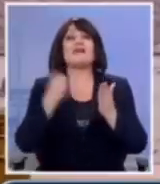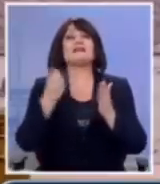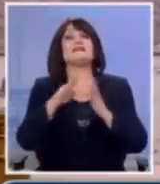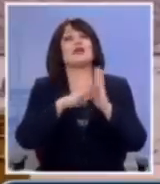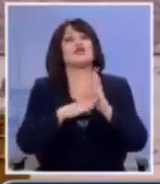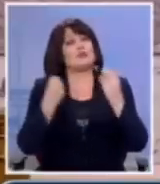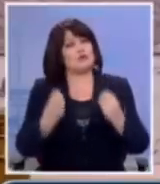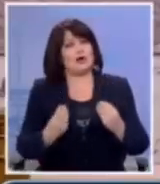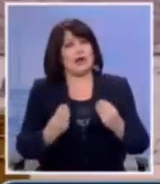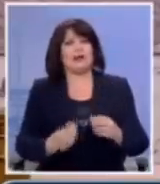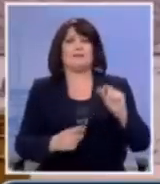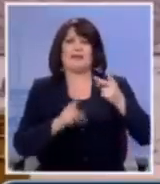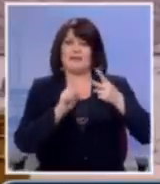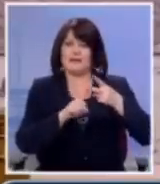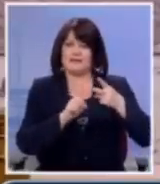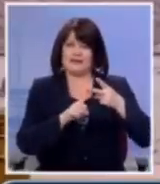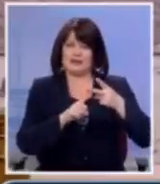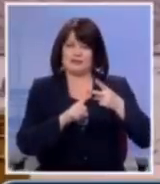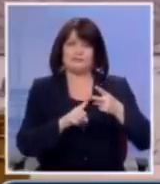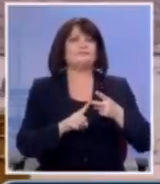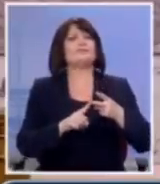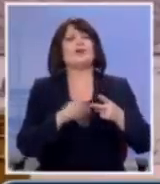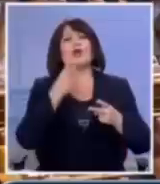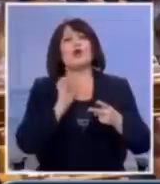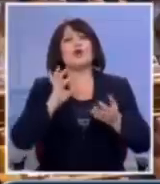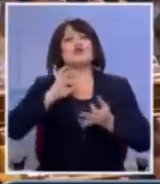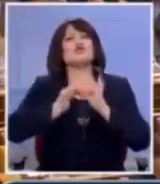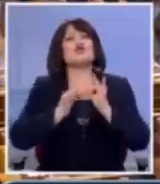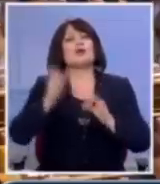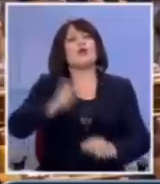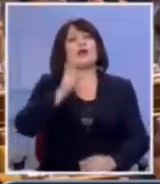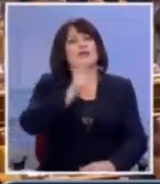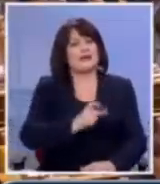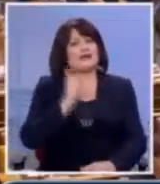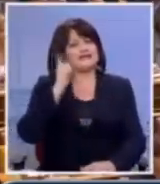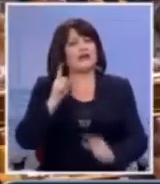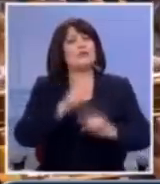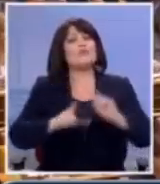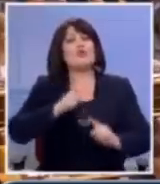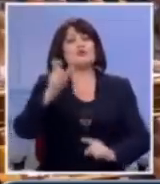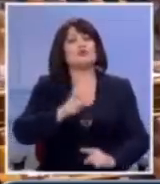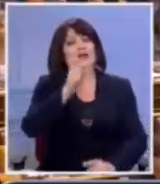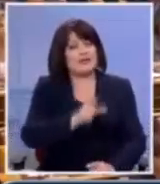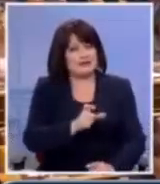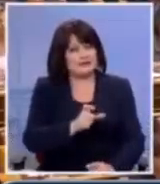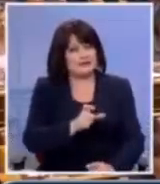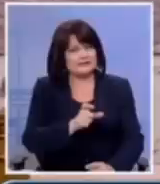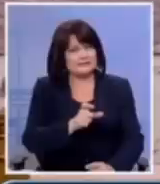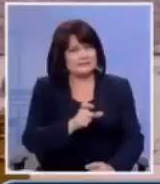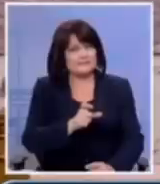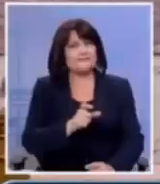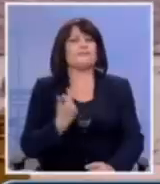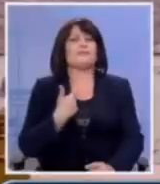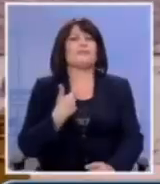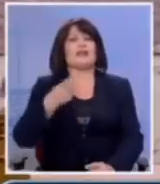κανονισμό κατά δεύτερον επειδή η ιστορία του καθενός είναι γνωστή και στην υπηρέτηση